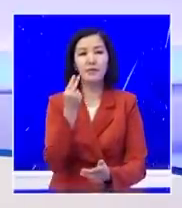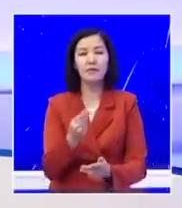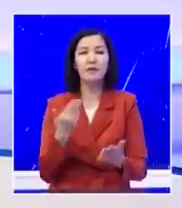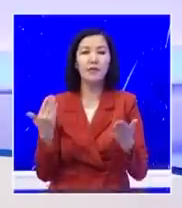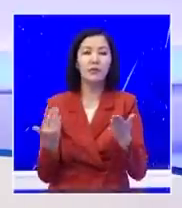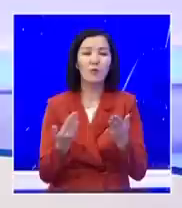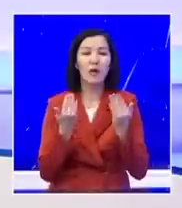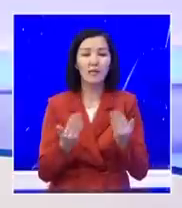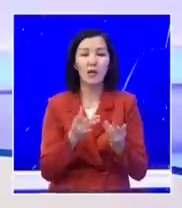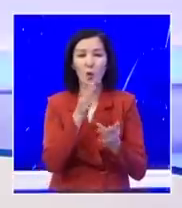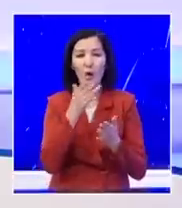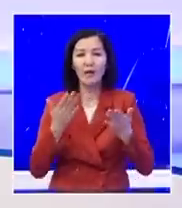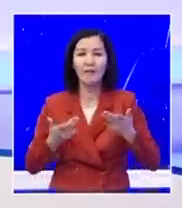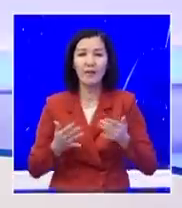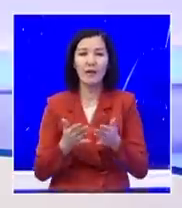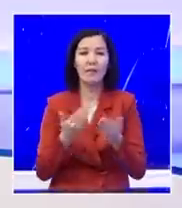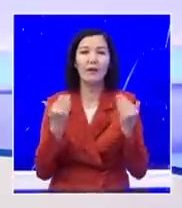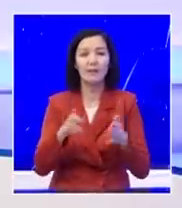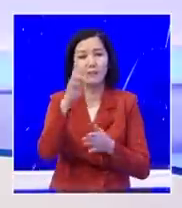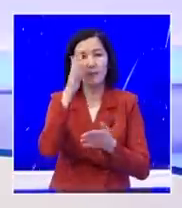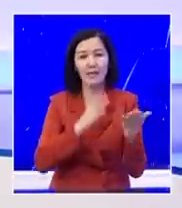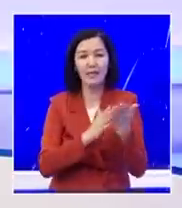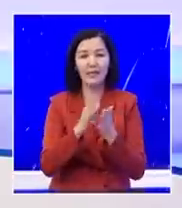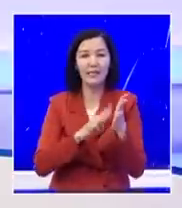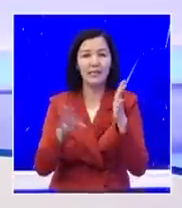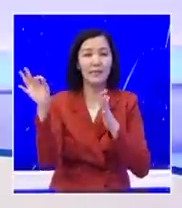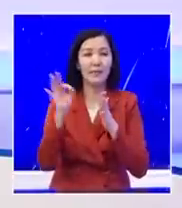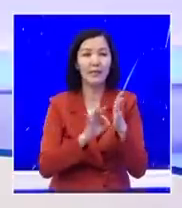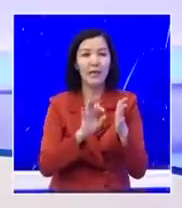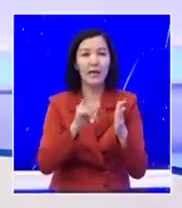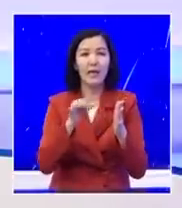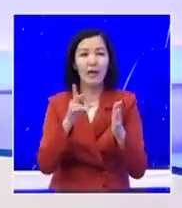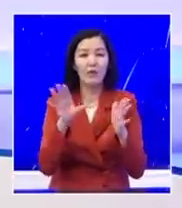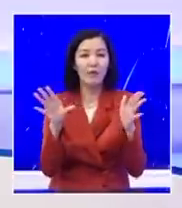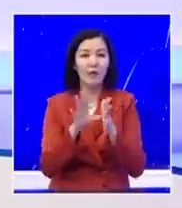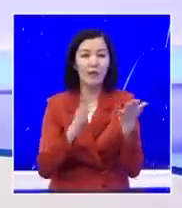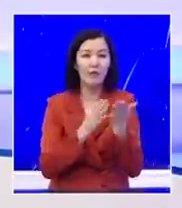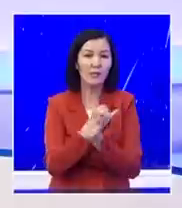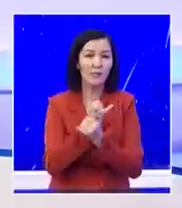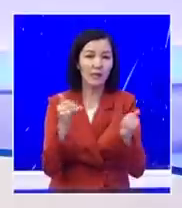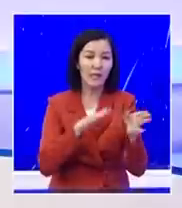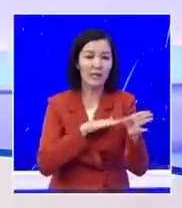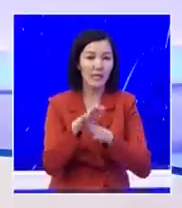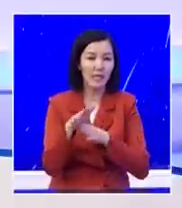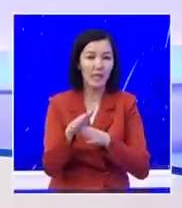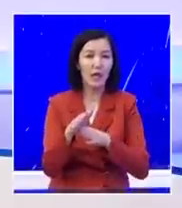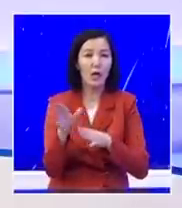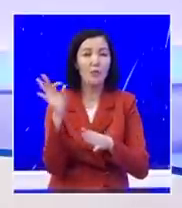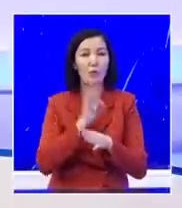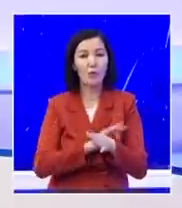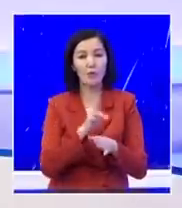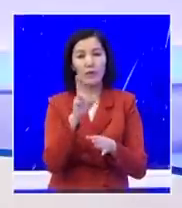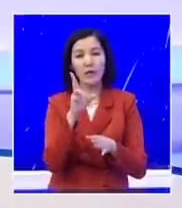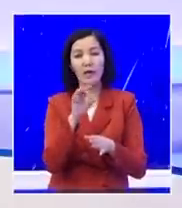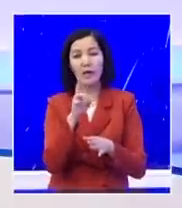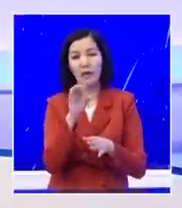Цифрландыру заман талабы. Қазіргі таңда мемлекетті қызметтің 80% егов электронды портал арқылы жүзеге асырылады. Бұл тиімді әрі